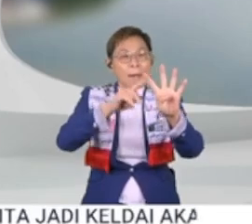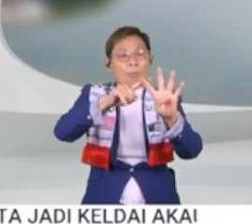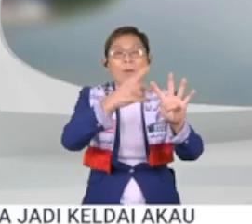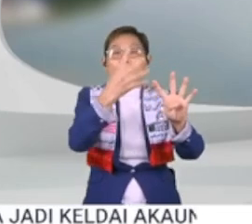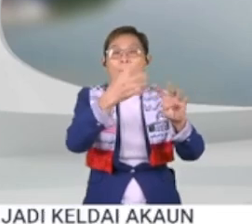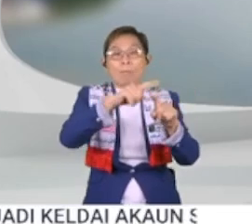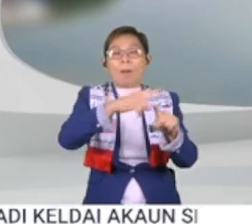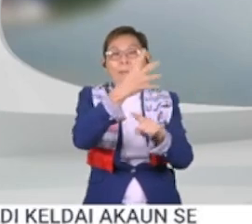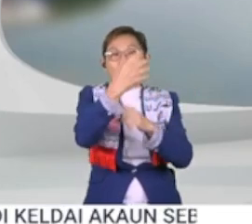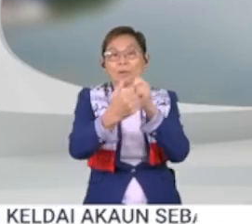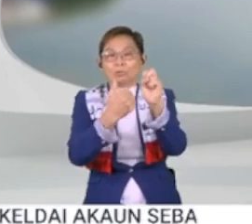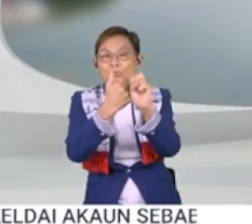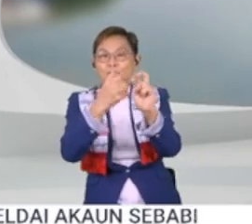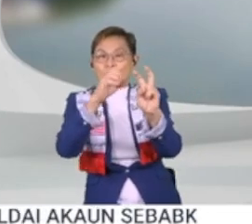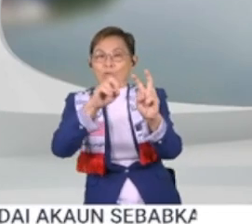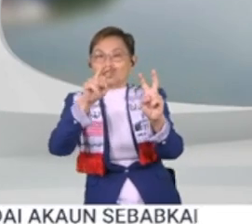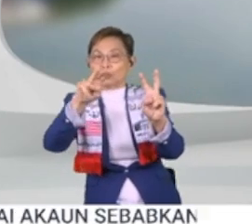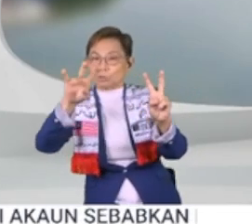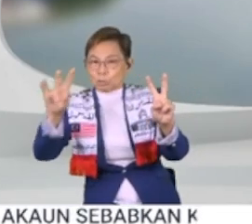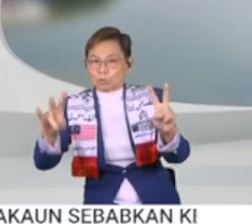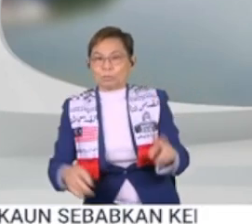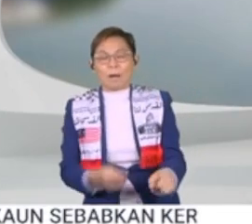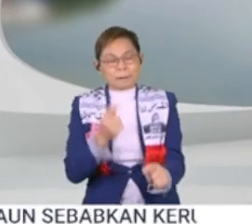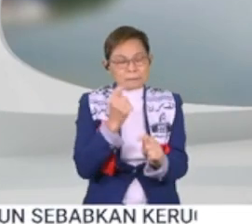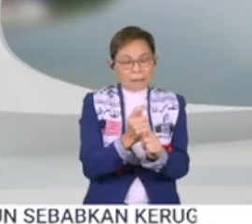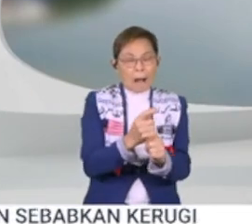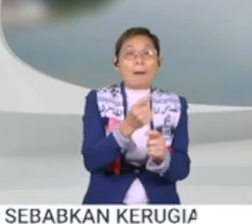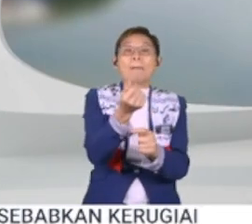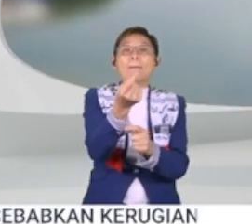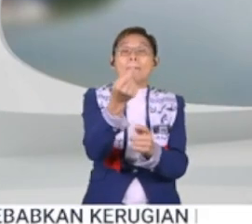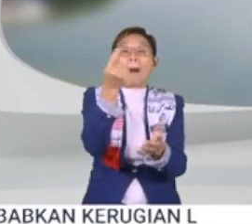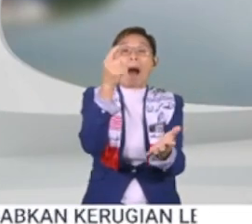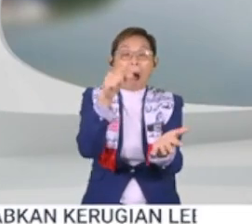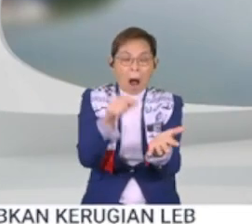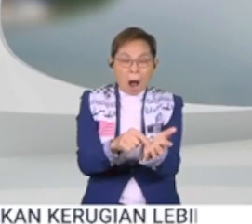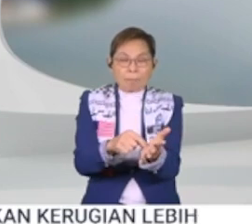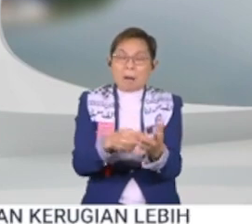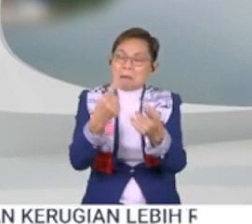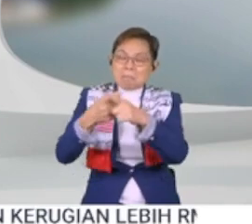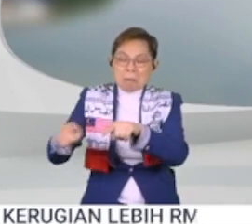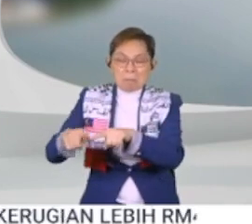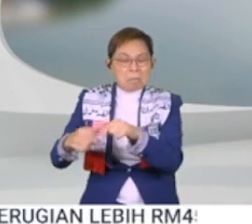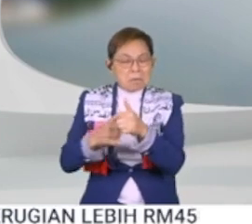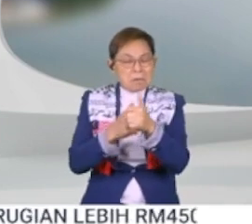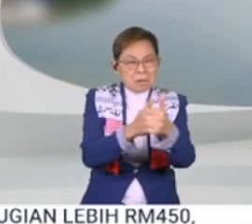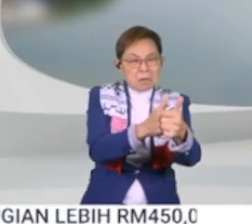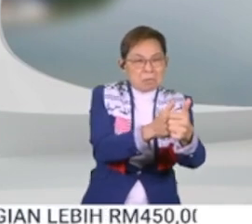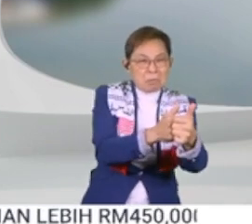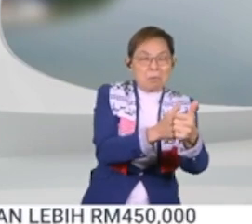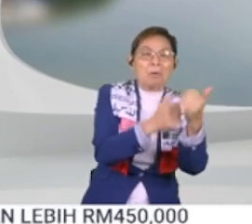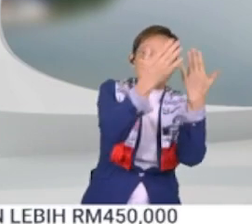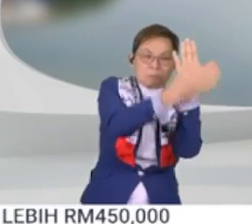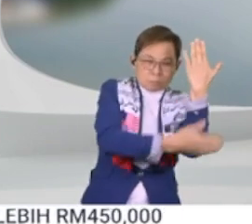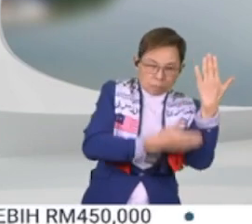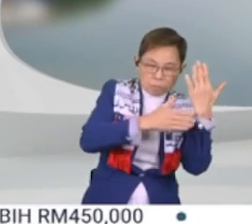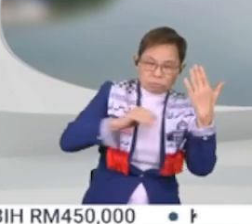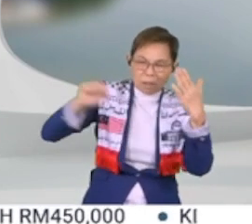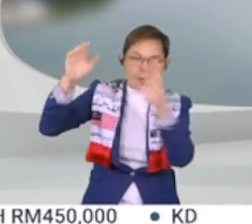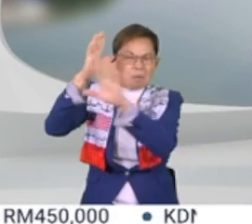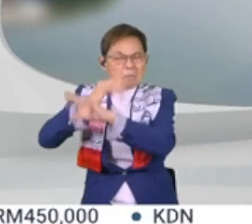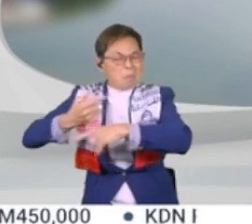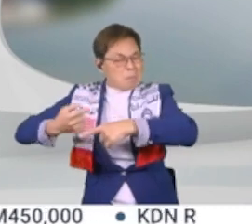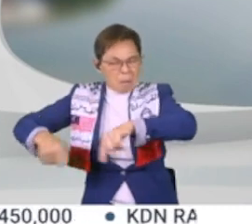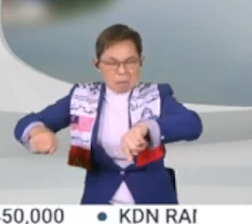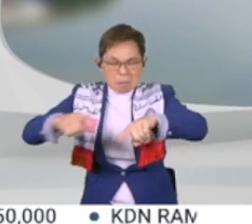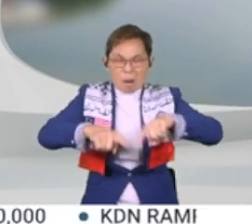202 penetapan kawalan bagi Aam beza mengikut wilayah iaitu Semenanjung Sabah dan Sarawak di